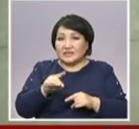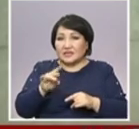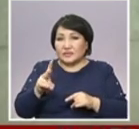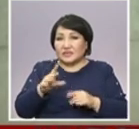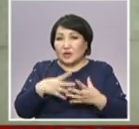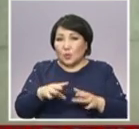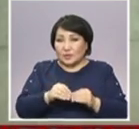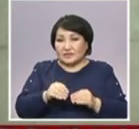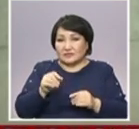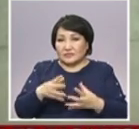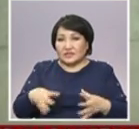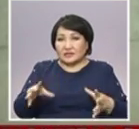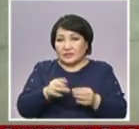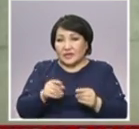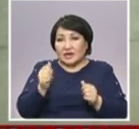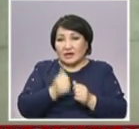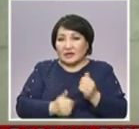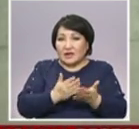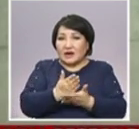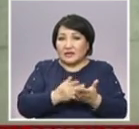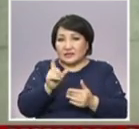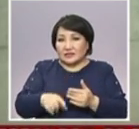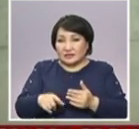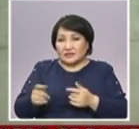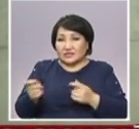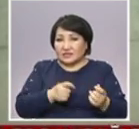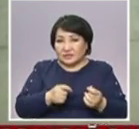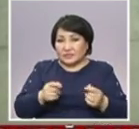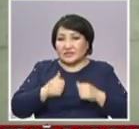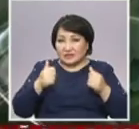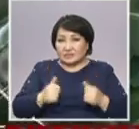ардагерге жеткізуге тырысамыз. Осы 2-3 күннің ішінде осы жұмыс басталып аяқталады.